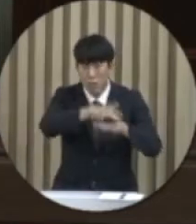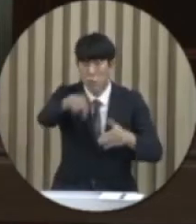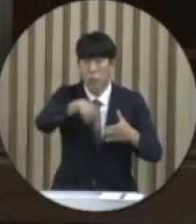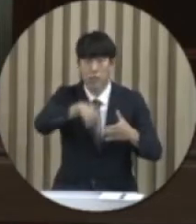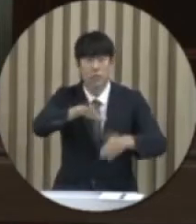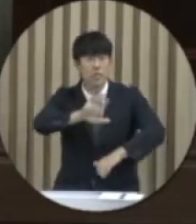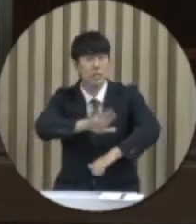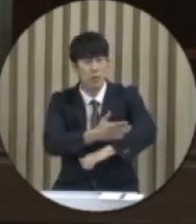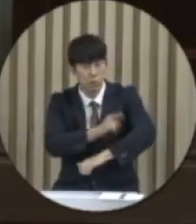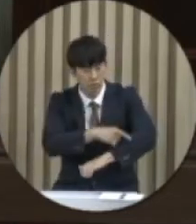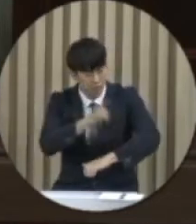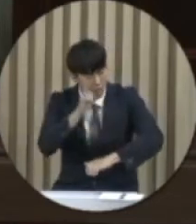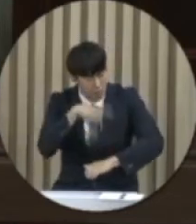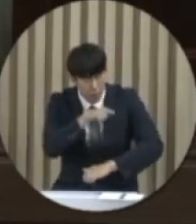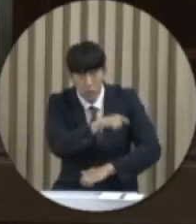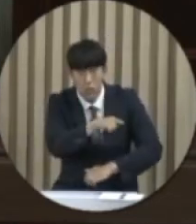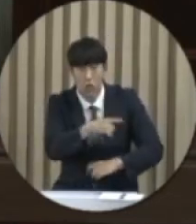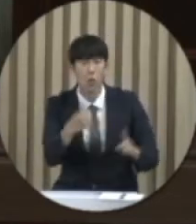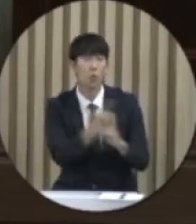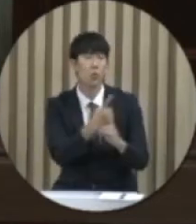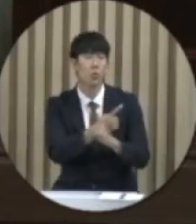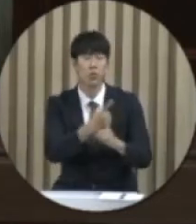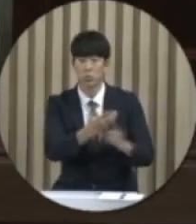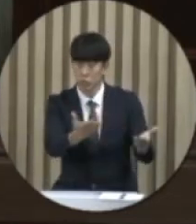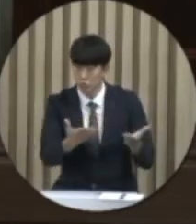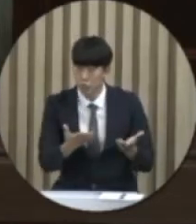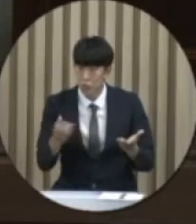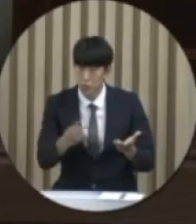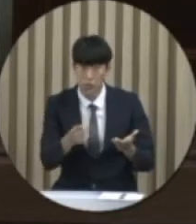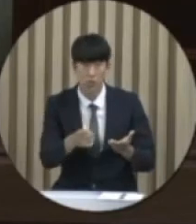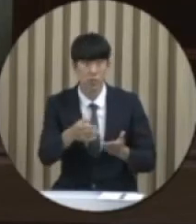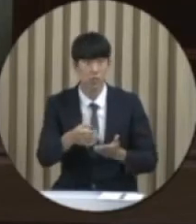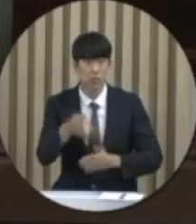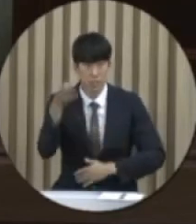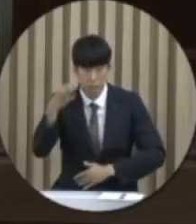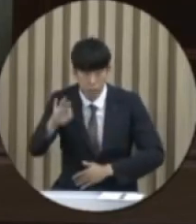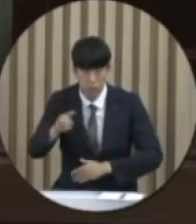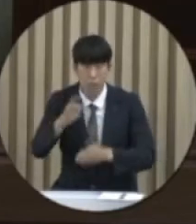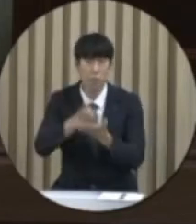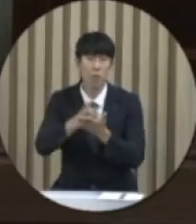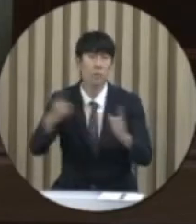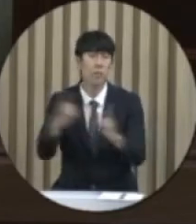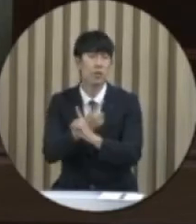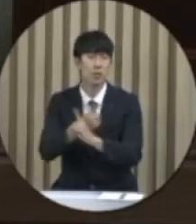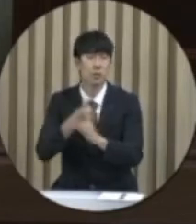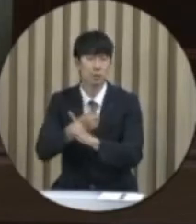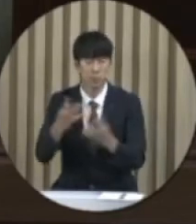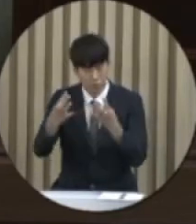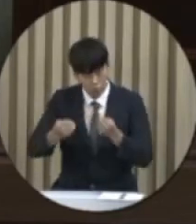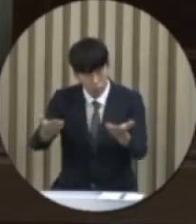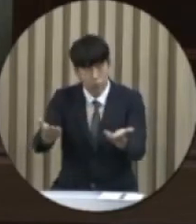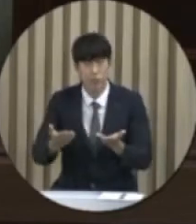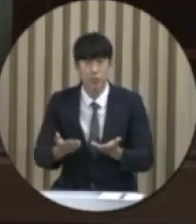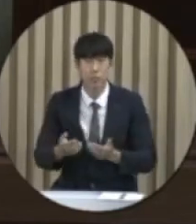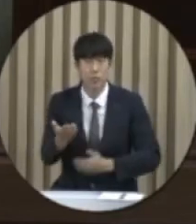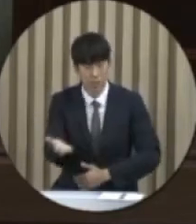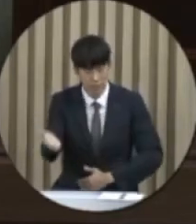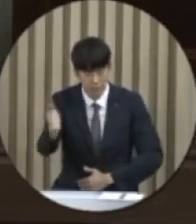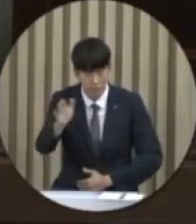부분을 인정해 주셨고요. 그 인정에 대한 제도 개선 역시도 준비하고 계셨습니다.